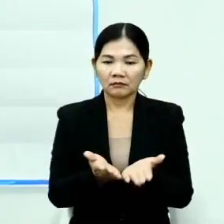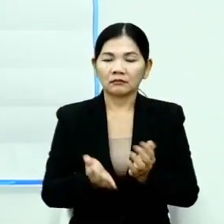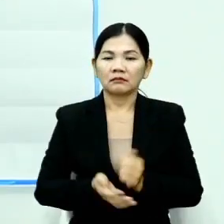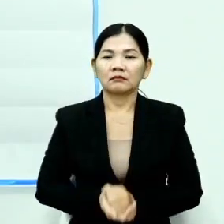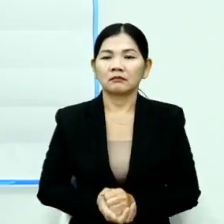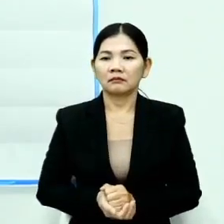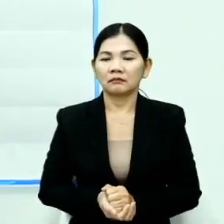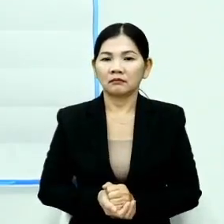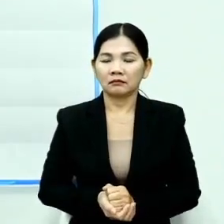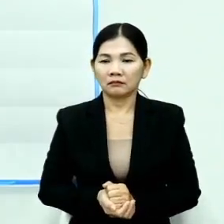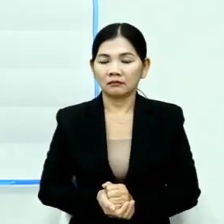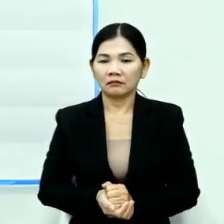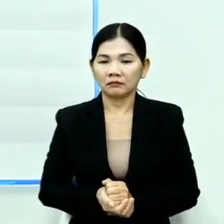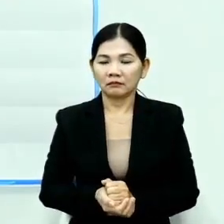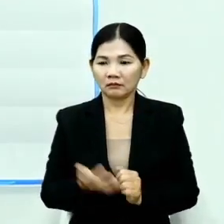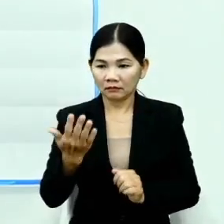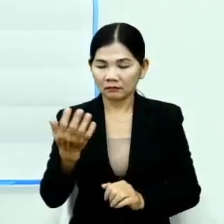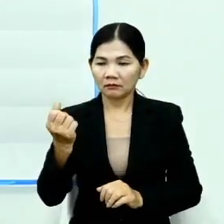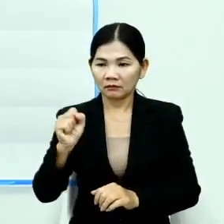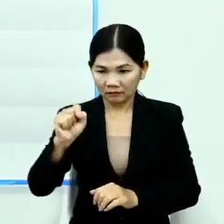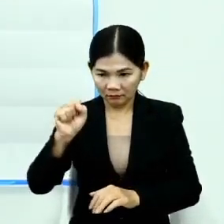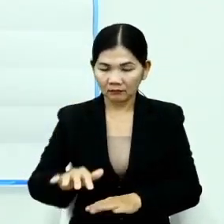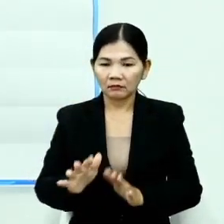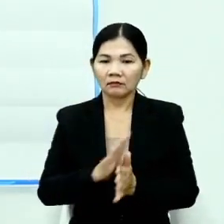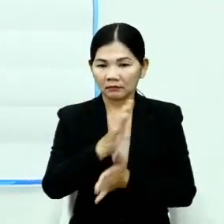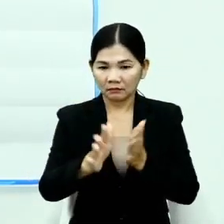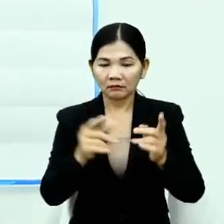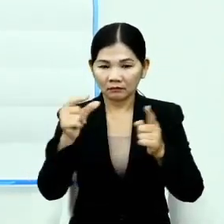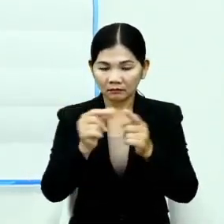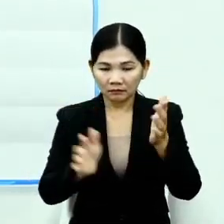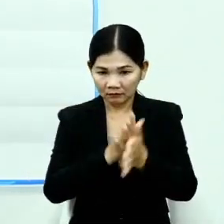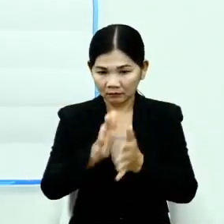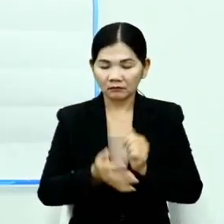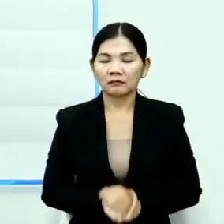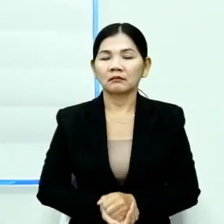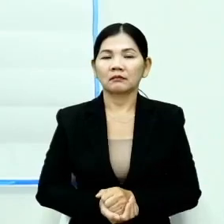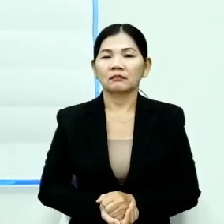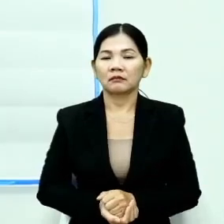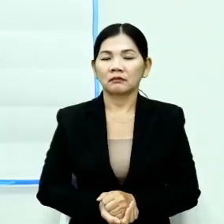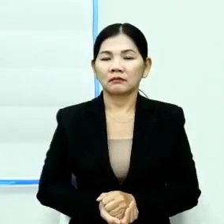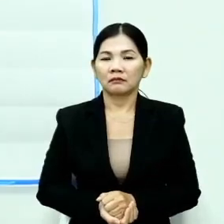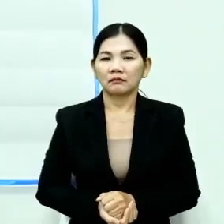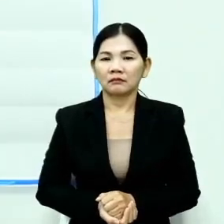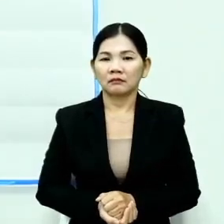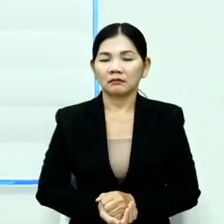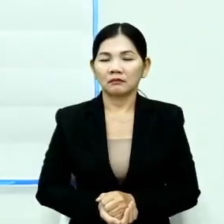កូនដាក់ក្តារឈ្នួននៅលើតកូនកូនត្រៀមអានពាក្យឡើងវិញឲ្យអ្នកគ្រូស្ដាប់មើលកូនអានមើល